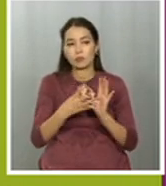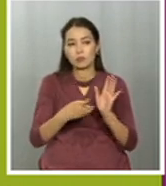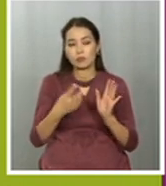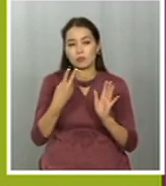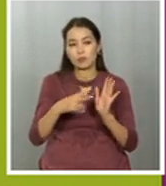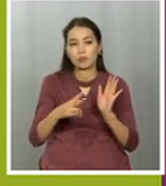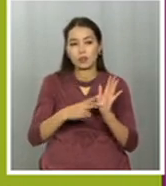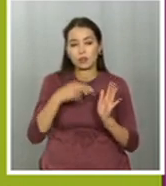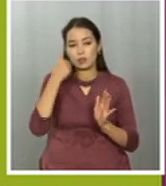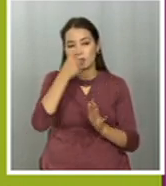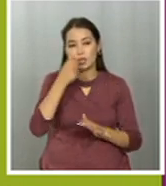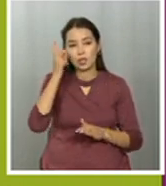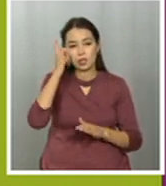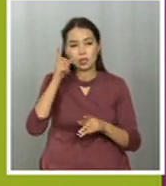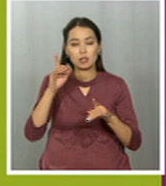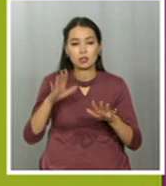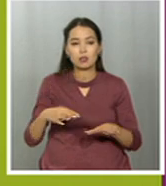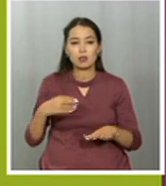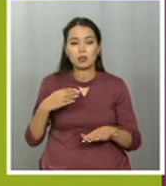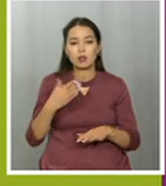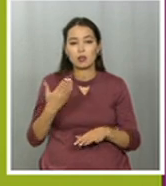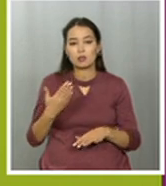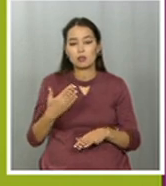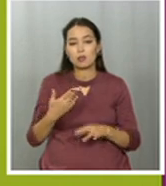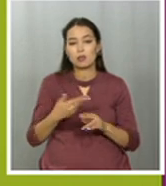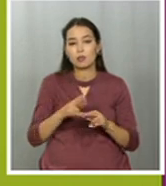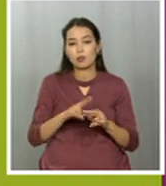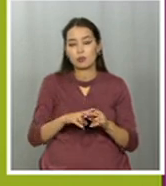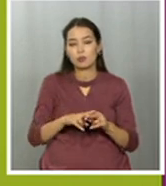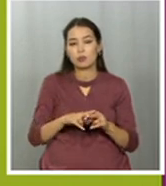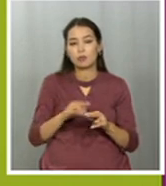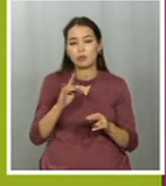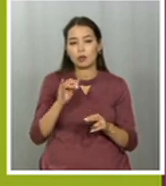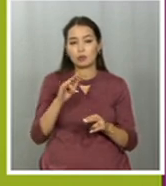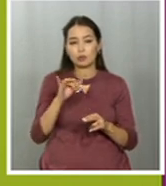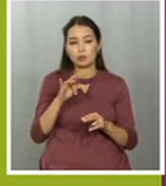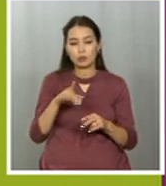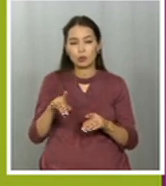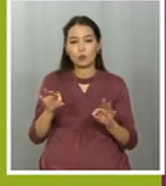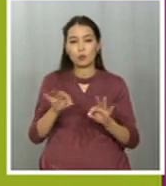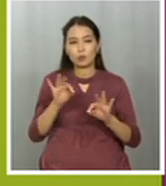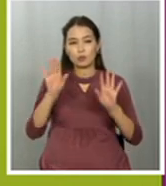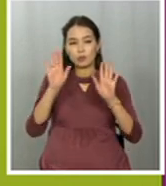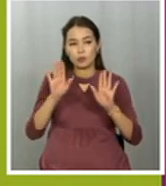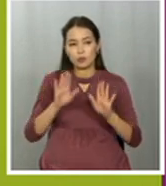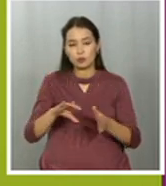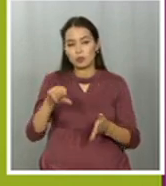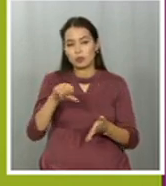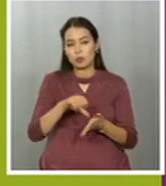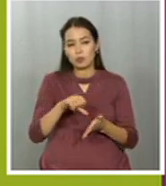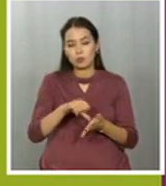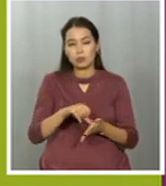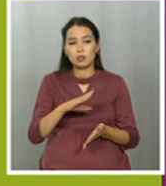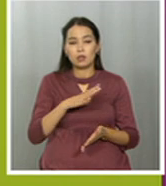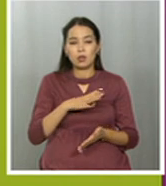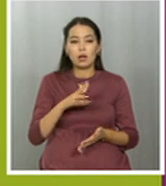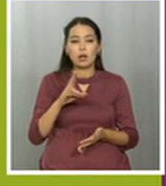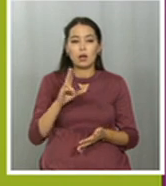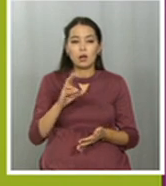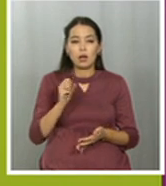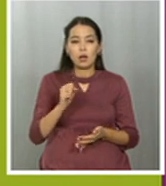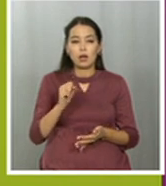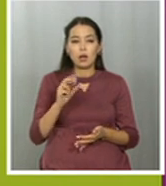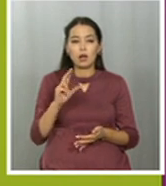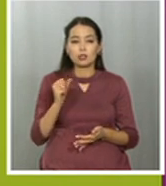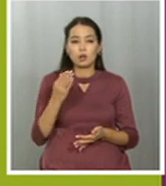1927 жылы Германияның Франкфурт қаласында өткен дүниежүзілік музыка көрмесінде ән айтқан Әміре Қашаубаевты тыңдағысы